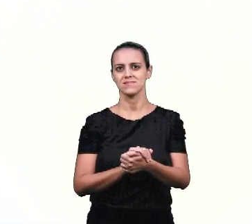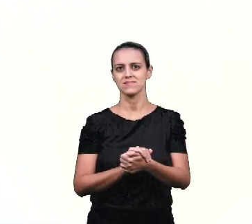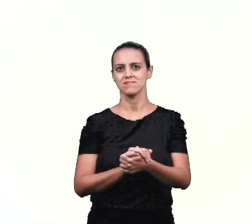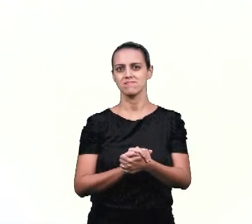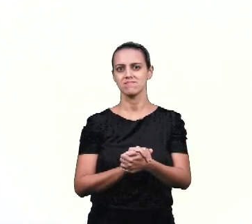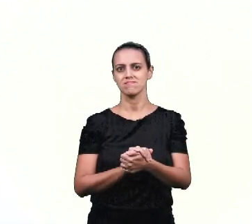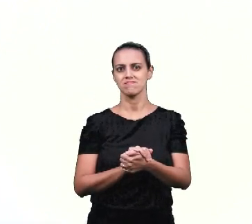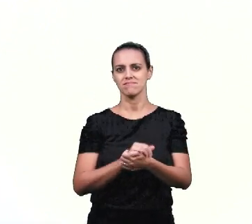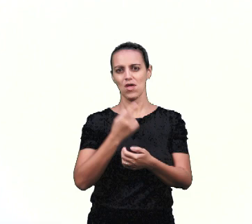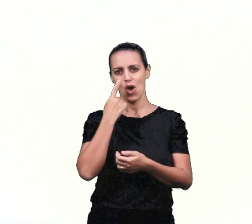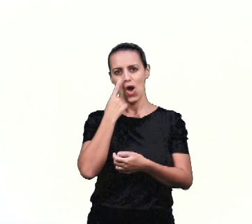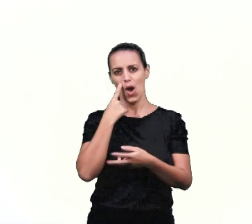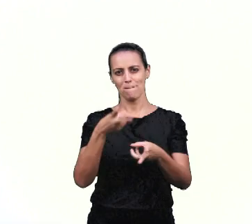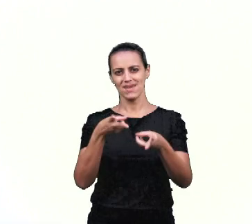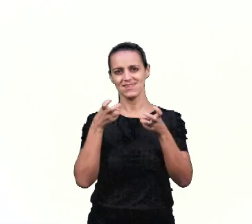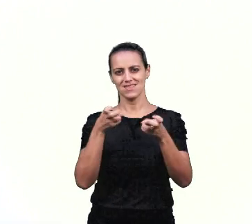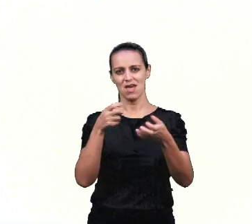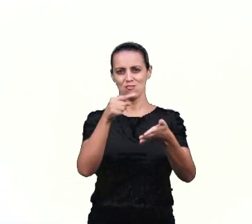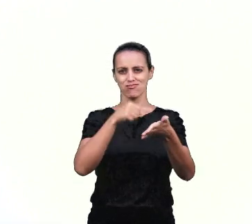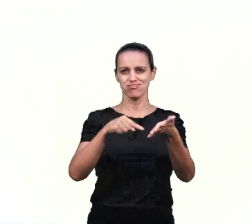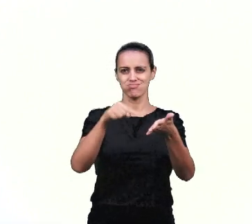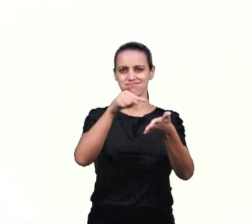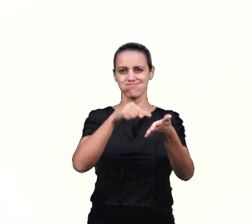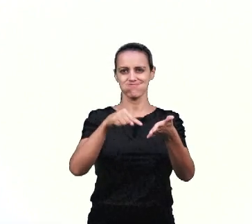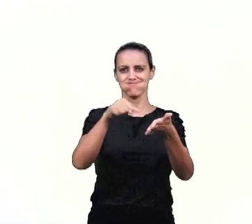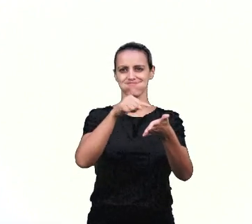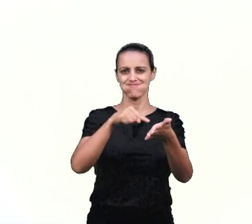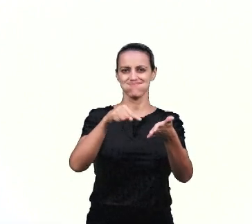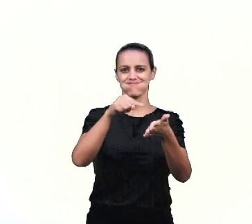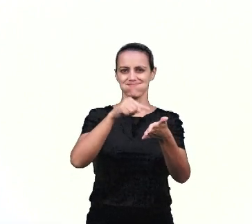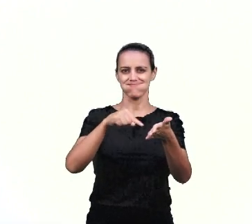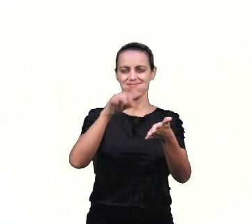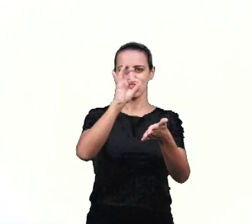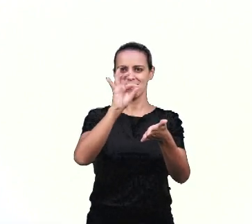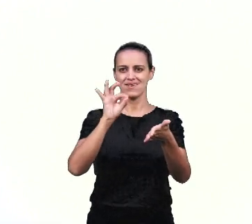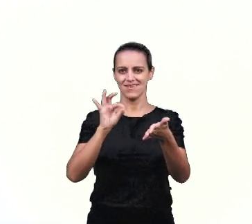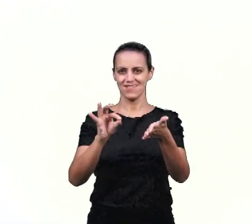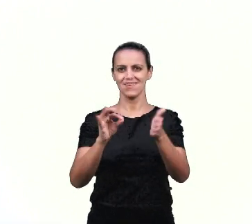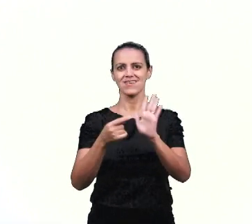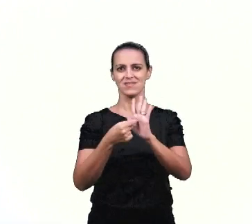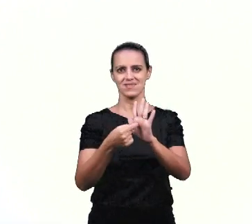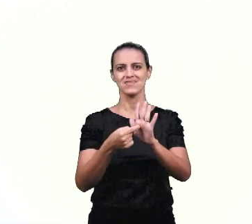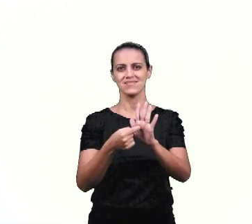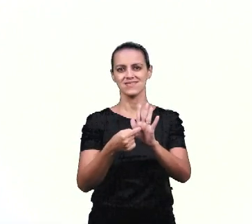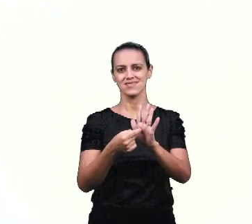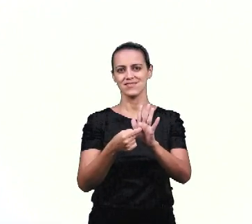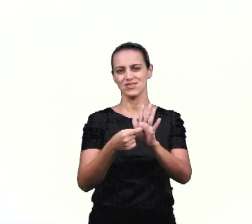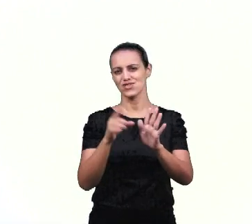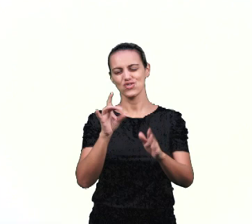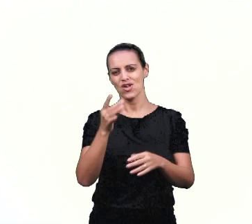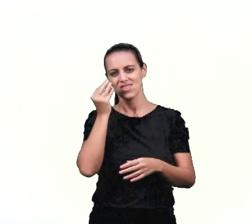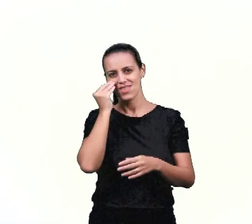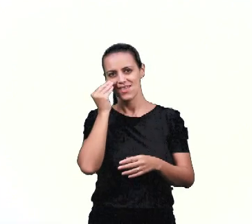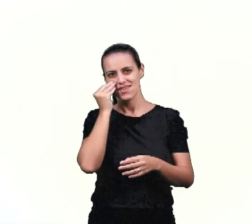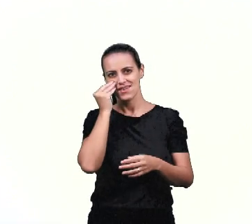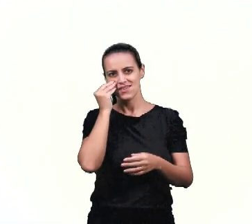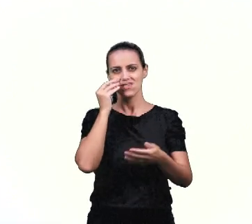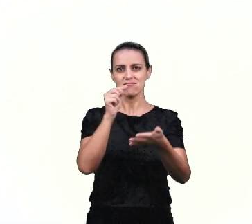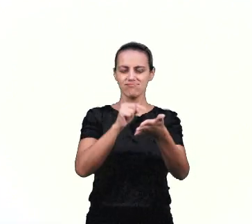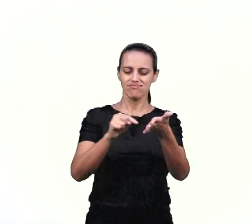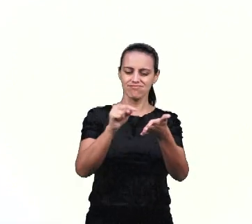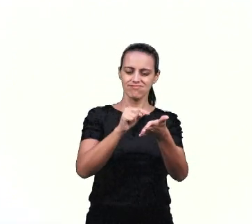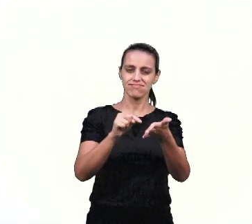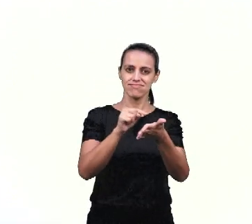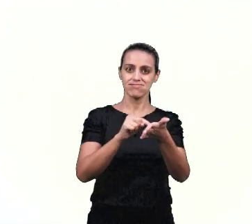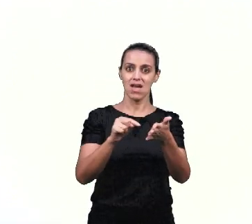vidéo, vous voyez, il est en train d'être chargé. Oui, c'est une vidéo test que nous avons mis donc la vidéo